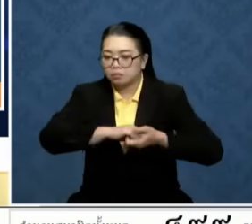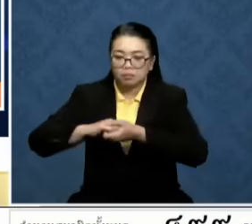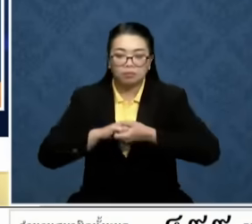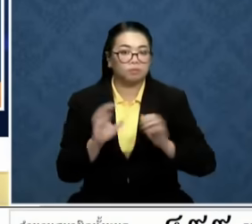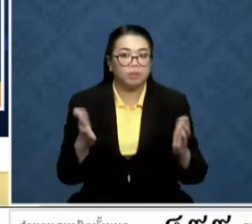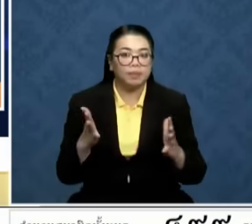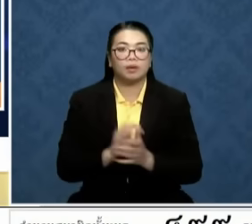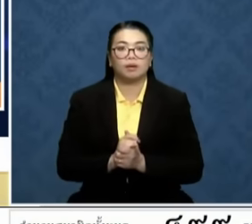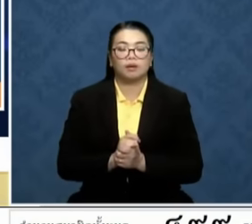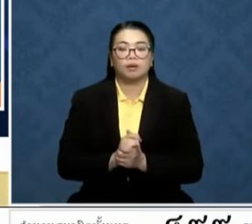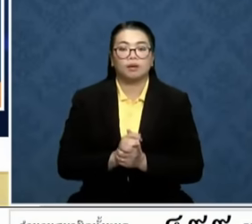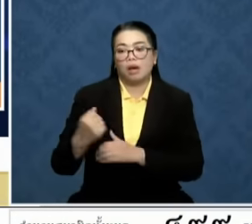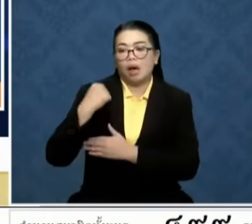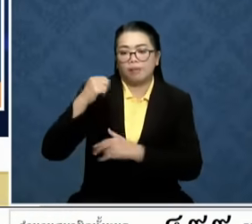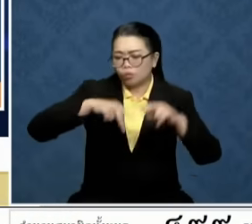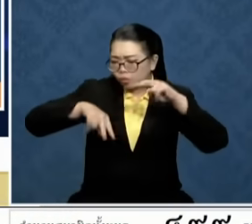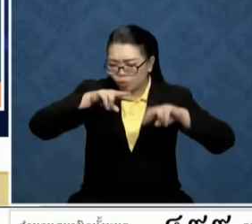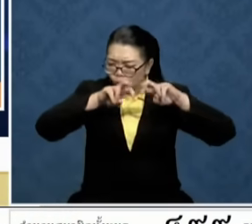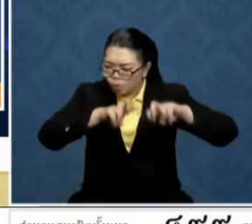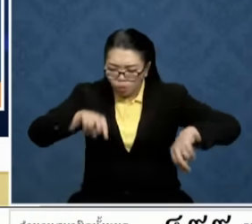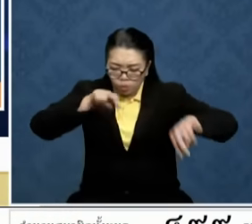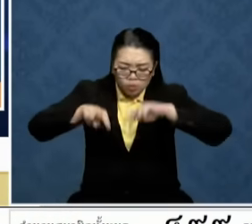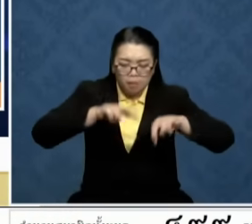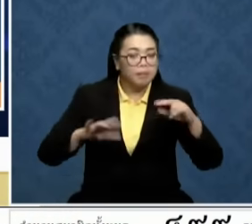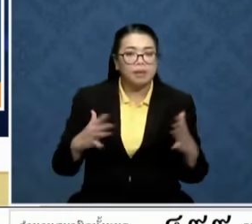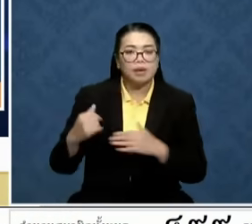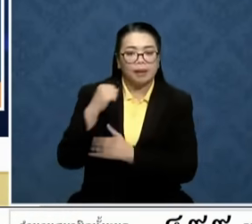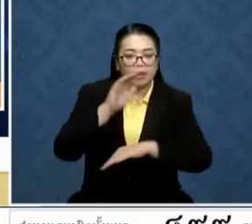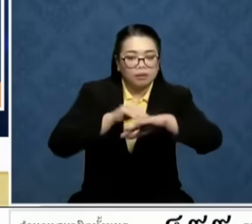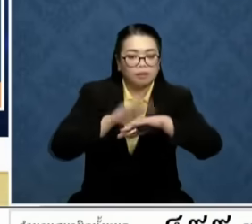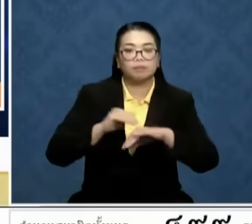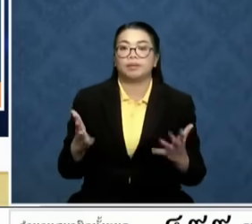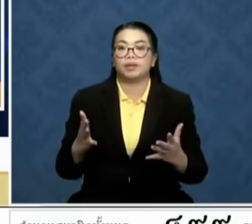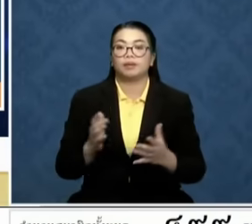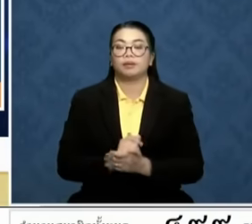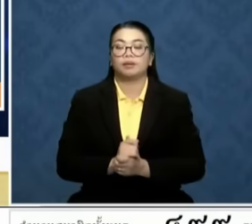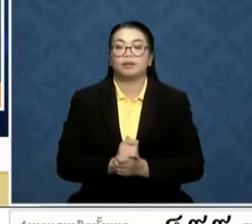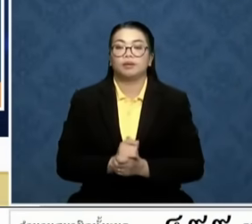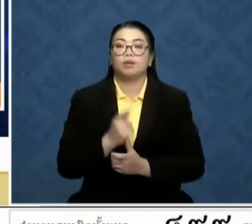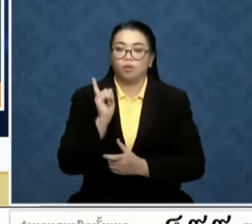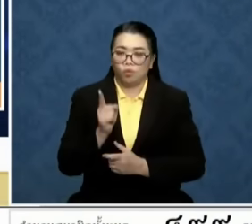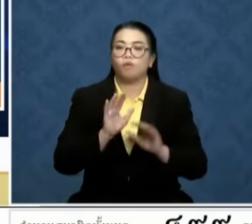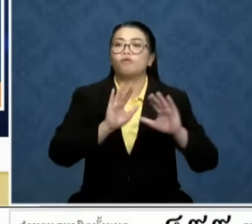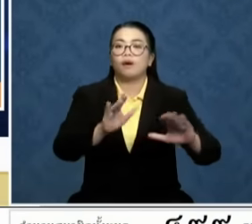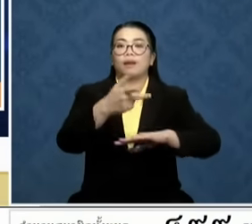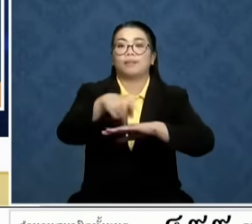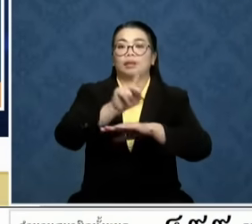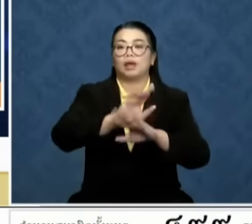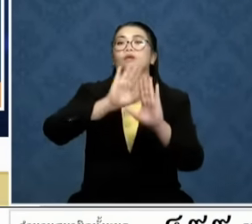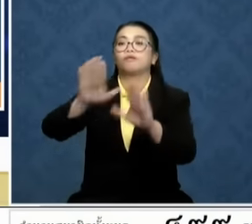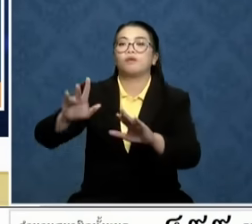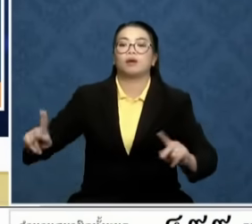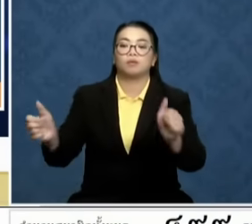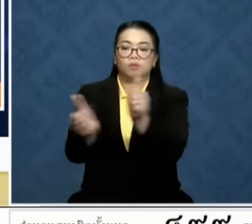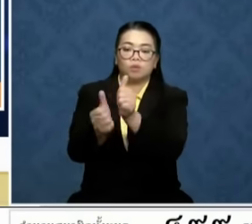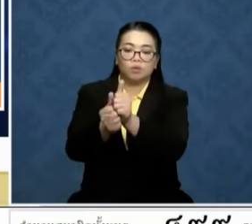อ่ะอำนาจในการสอบสวนอะไต่างๆเราไม่มีเลยท่านประธานอำนาจในการเรียกก็ไม่มีต้องฝากผผ่านท่านประธานไปถึงท่านรัฐมนตรี